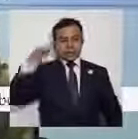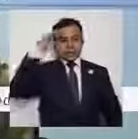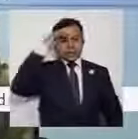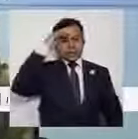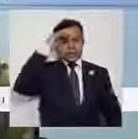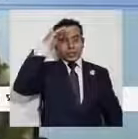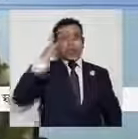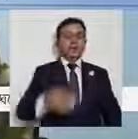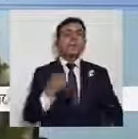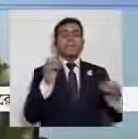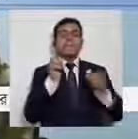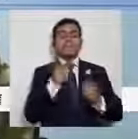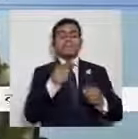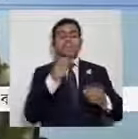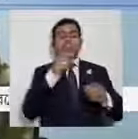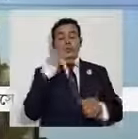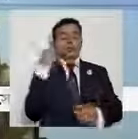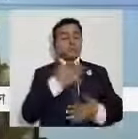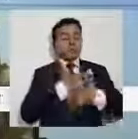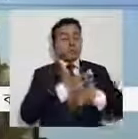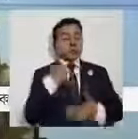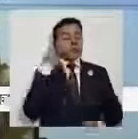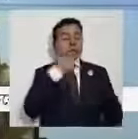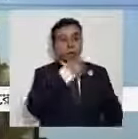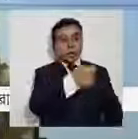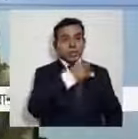এবং সুধী দর্শক ও শ্রোতাবৃন্দ,